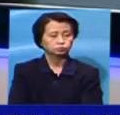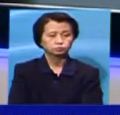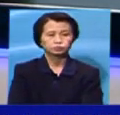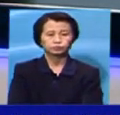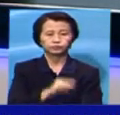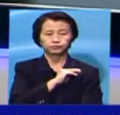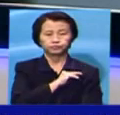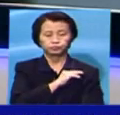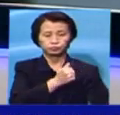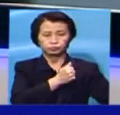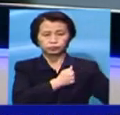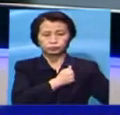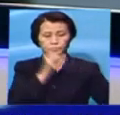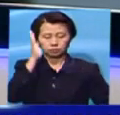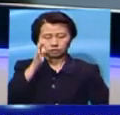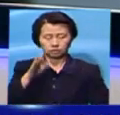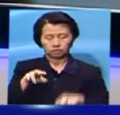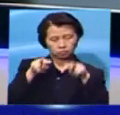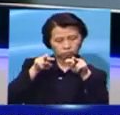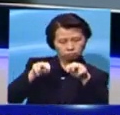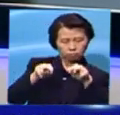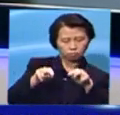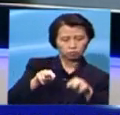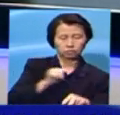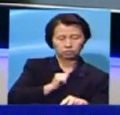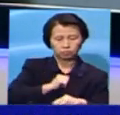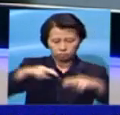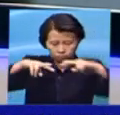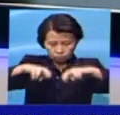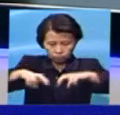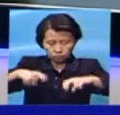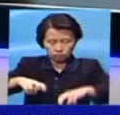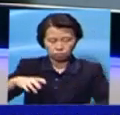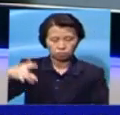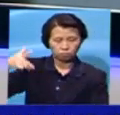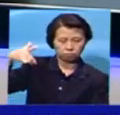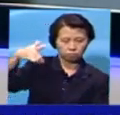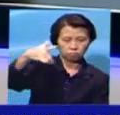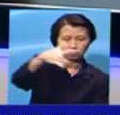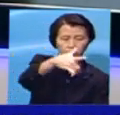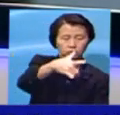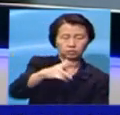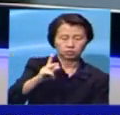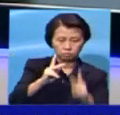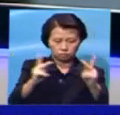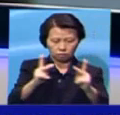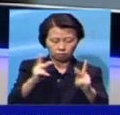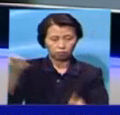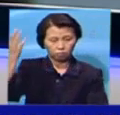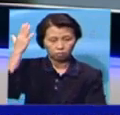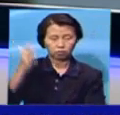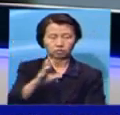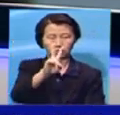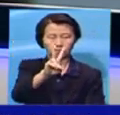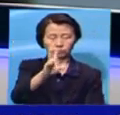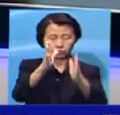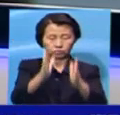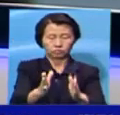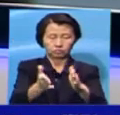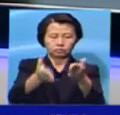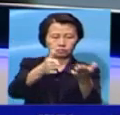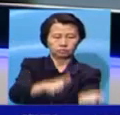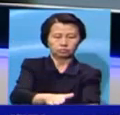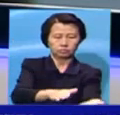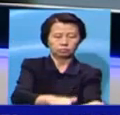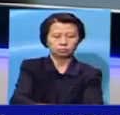Menteri Pertahanan akan memantau sendiri proses siasatan nahas pesawat Hog 108 khamis lalu yang meragut nyawa dua